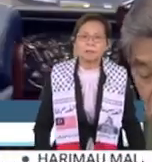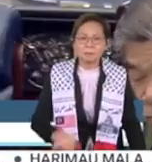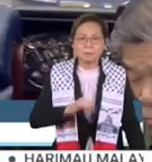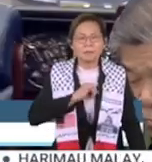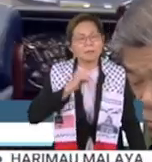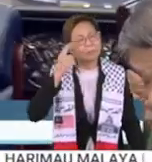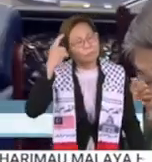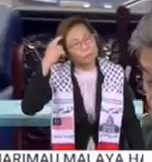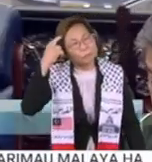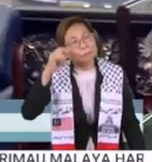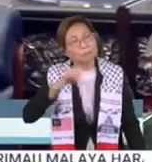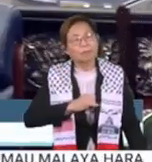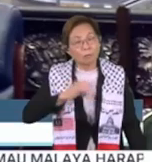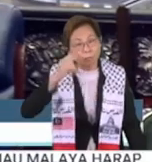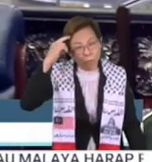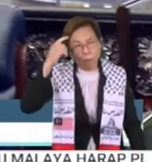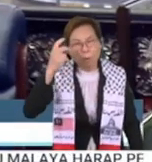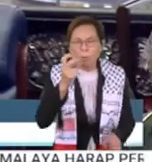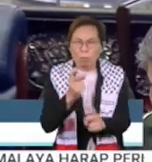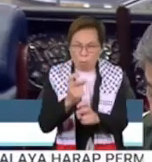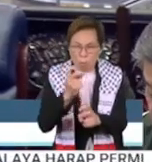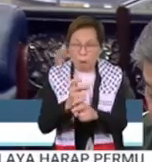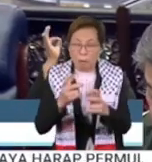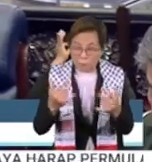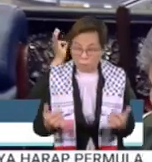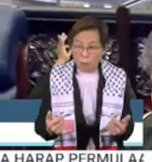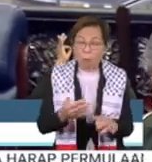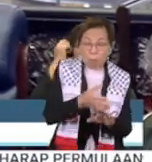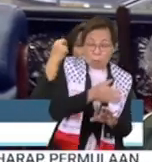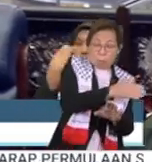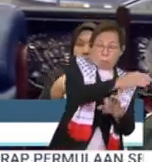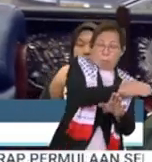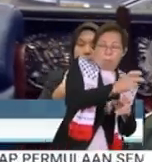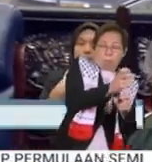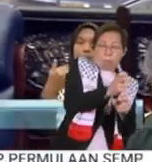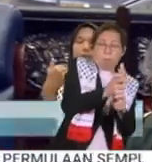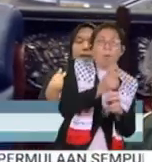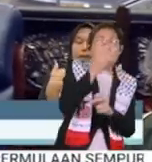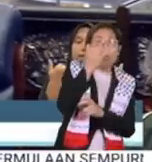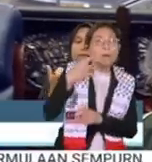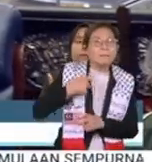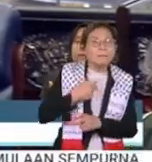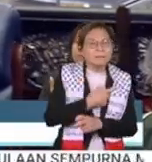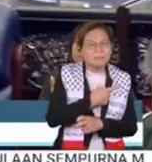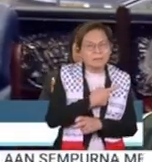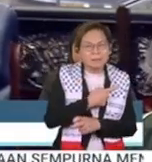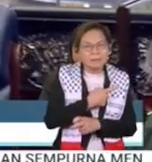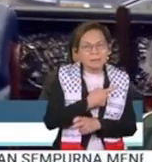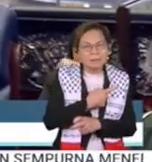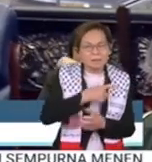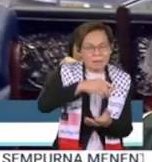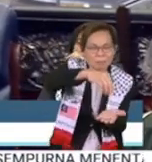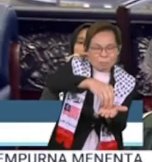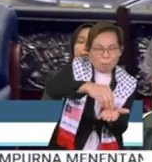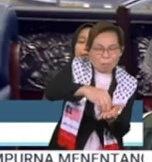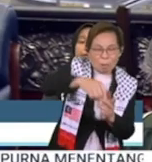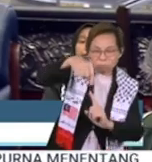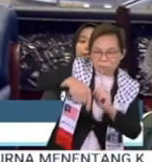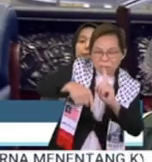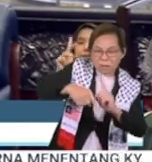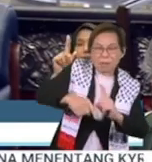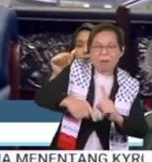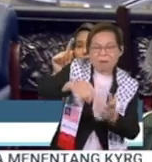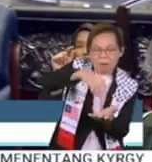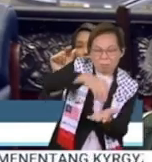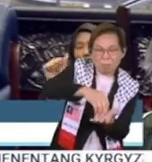Saya kira kesukaran yang ada sebelum ini ialah kerana infrastruktur pangkalan data itu